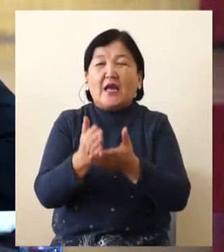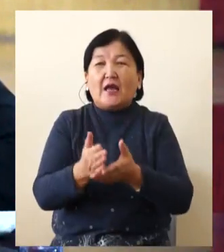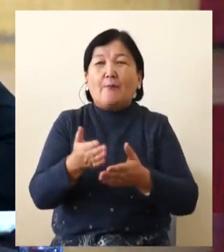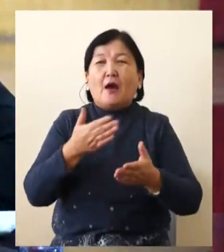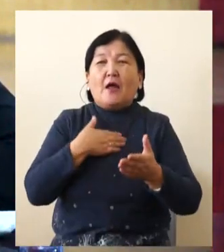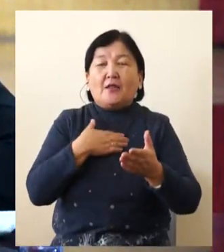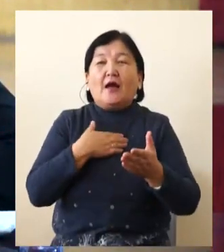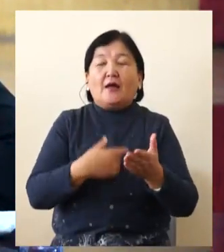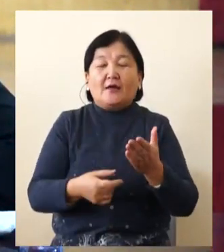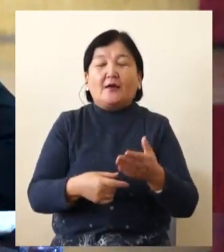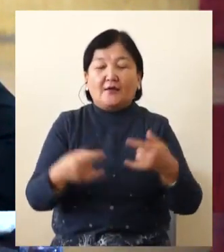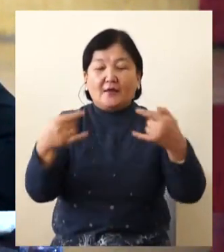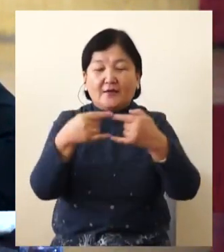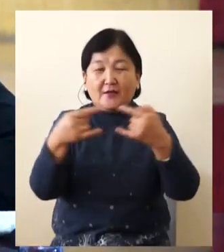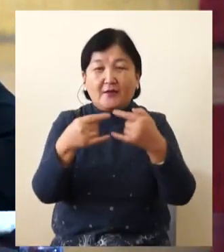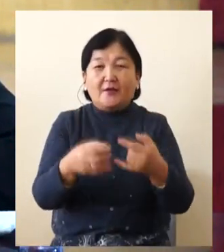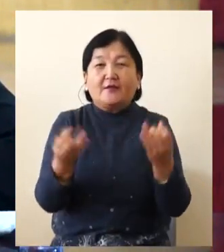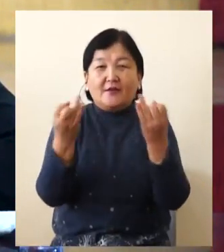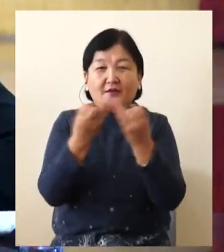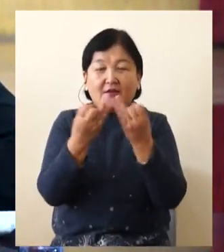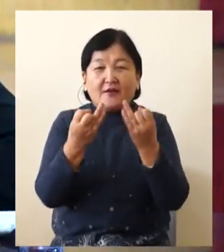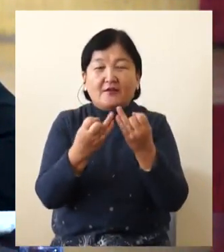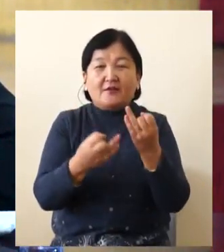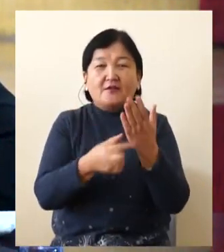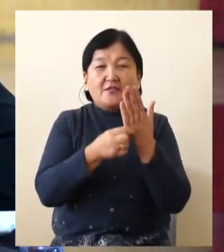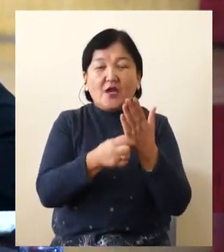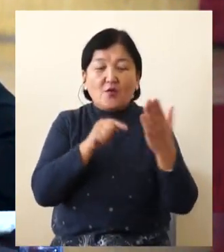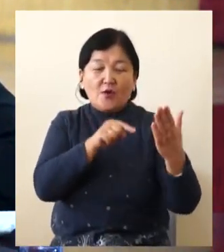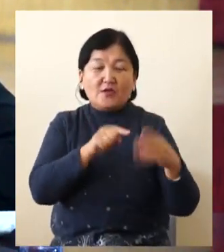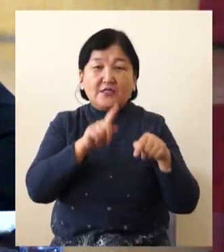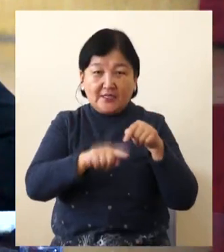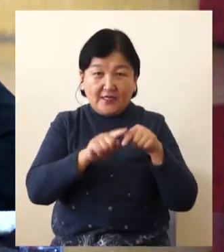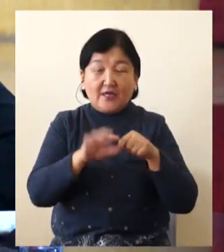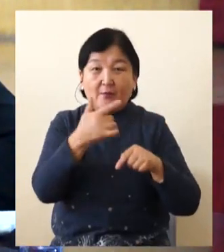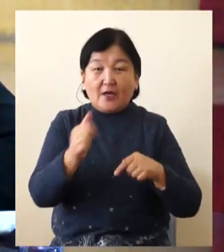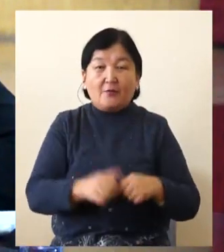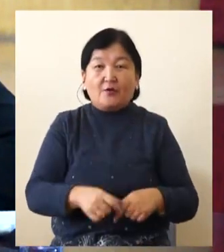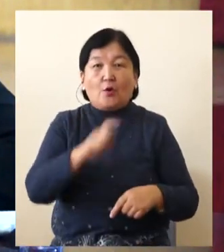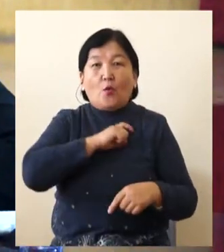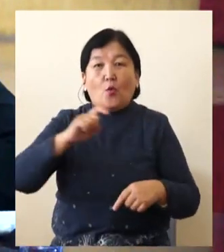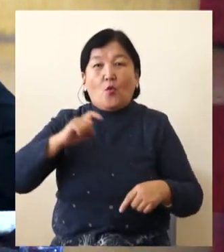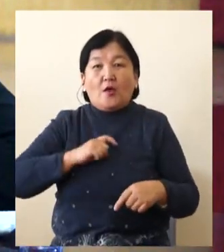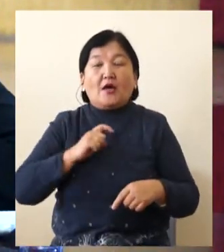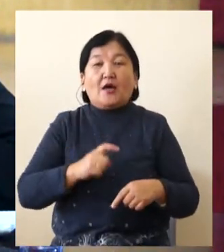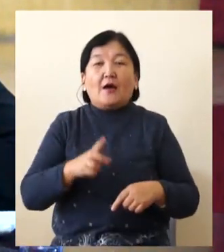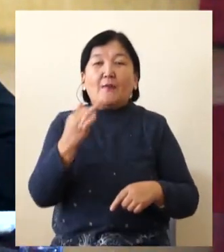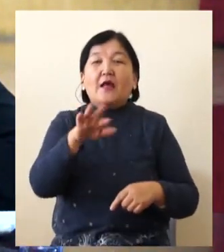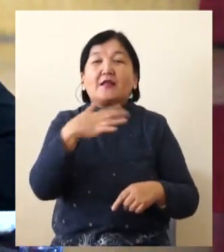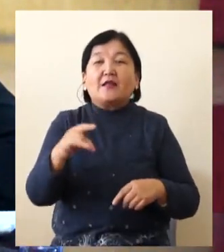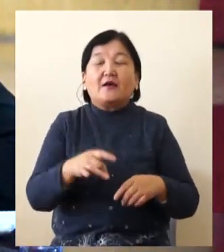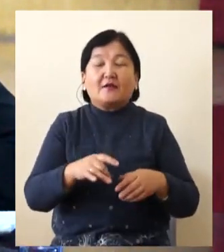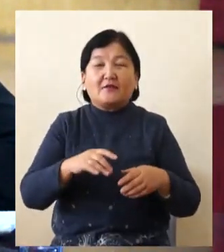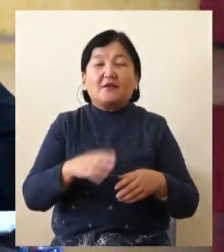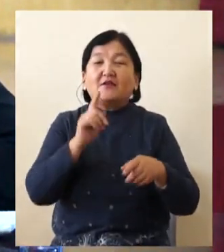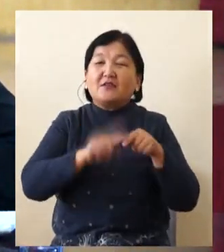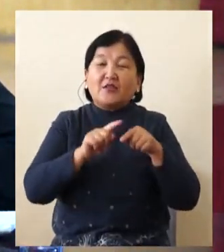Манай серверээс таныг шалгаад байгаа юм байна. Гэхдээ би яг шалгасан хүнтэй ярьсан энэ хувийн сонирхлоор шалгасан байна.